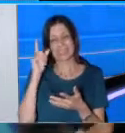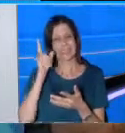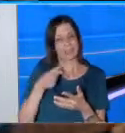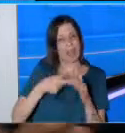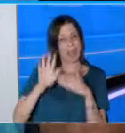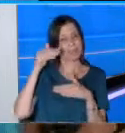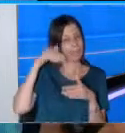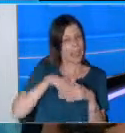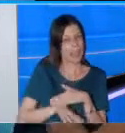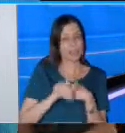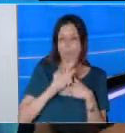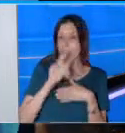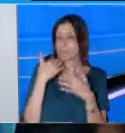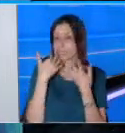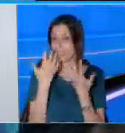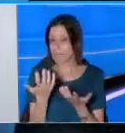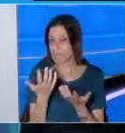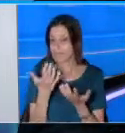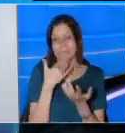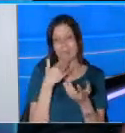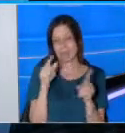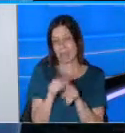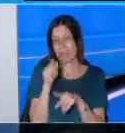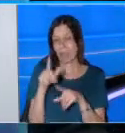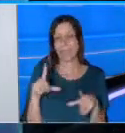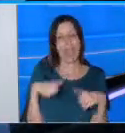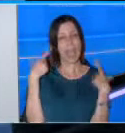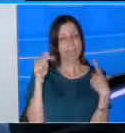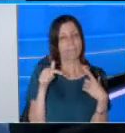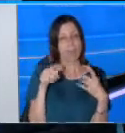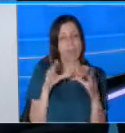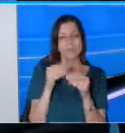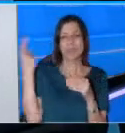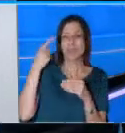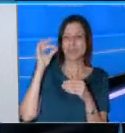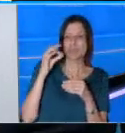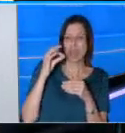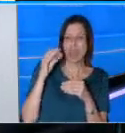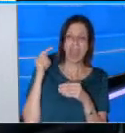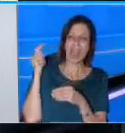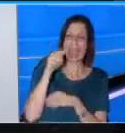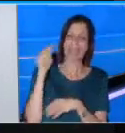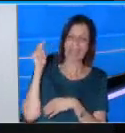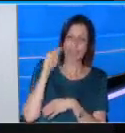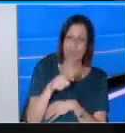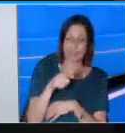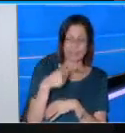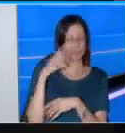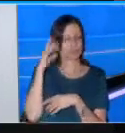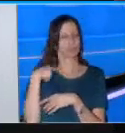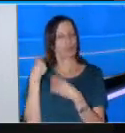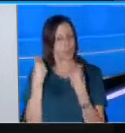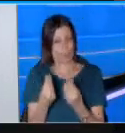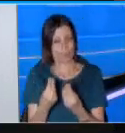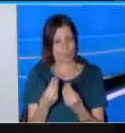למקלטים. הם לא מסבירים שהישראלים, כמוהם, חיים כאן תחת איומי רקטות? תקשיב לי טוב, העניין